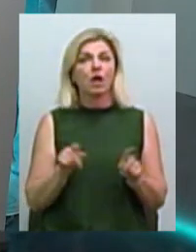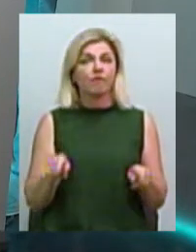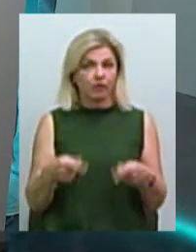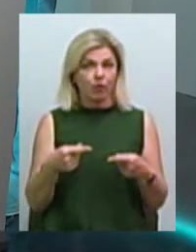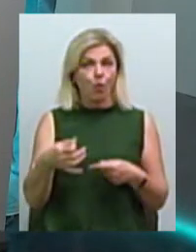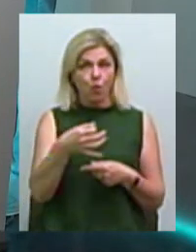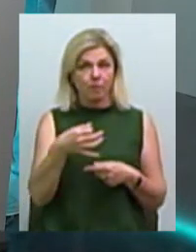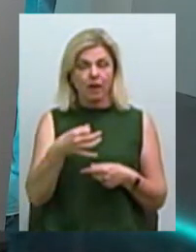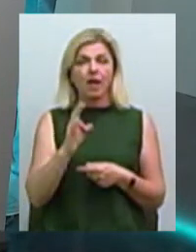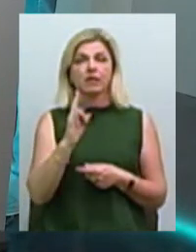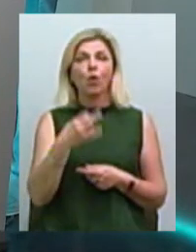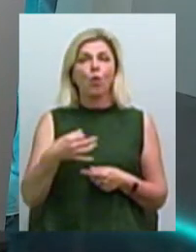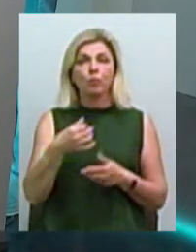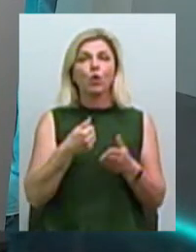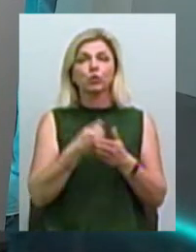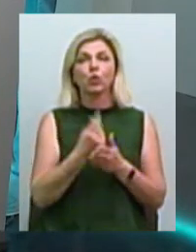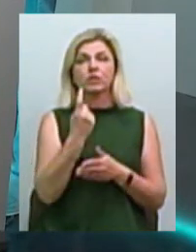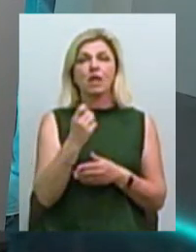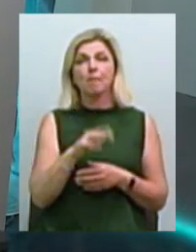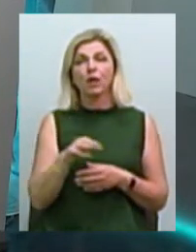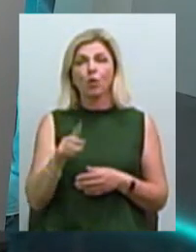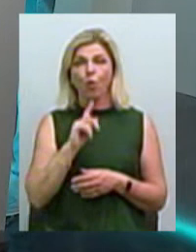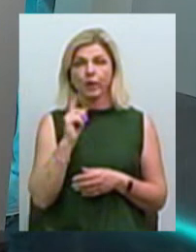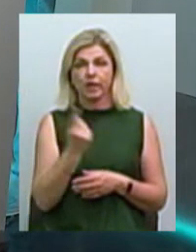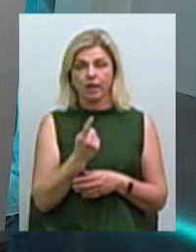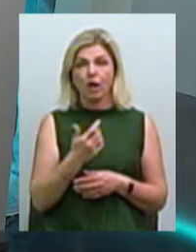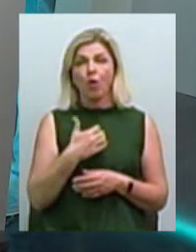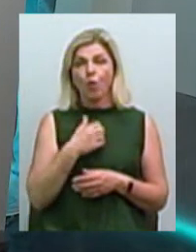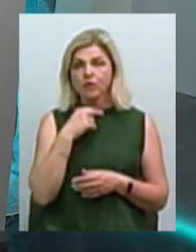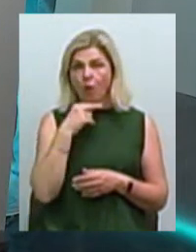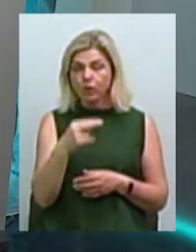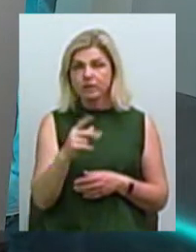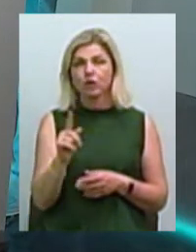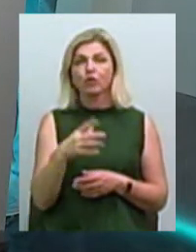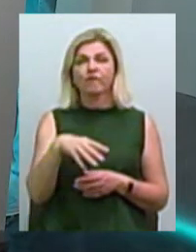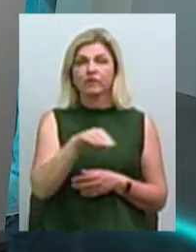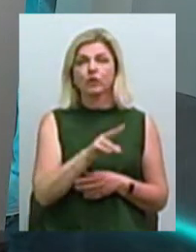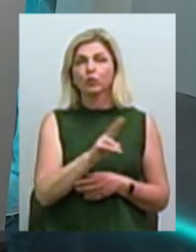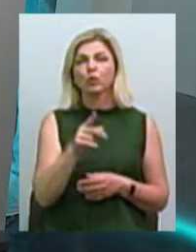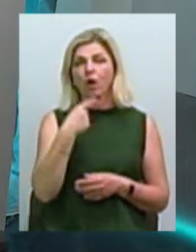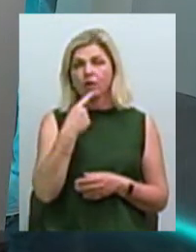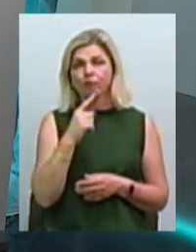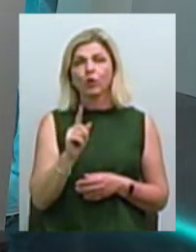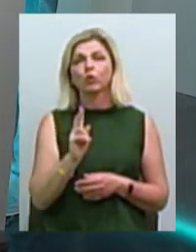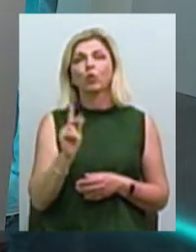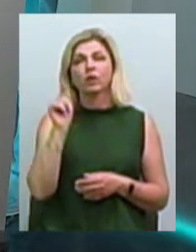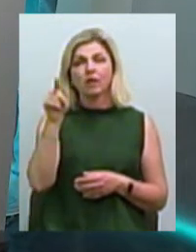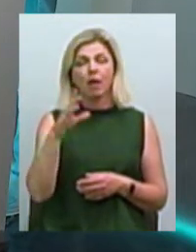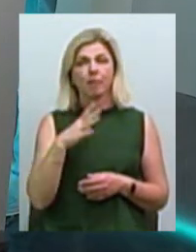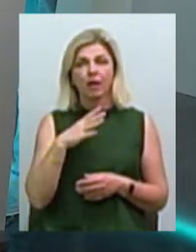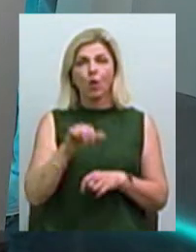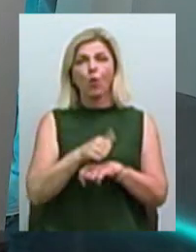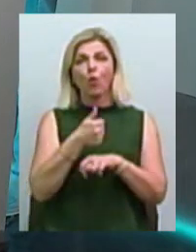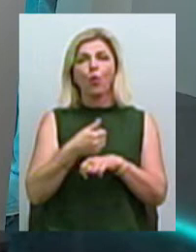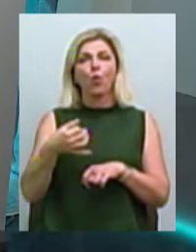область, наскільки я знаю, до 100 мільйонів на рік. Хочу наголосити, що всі, хто кажуть, що там був там поганий губернатор,